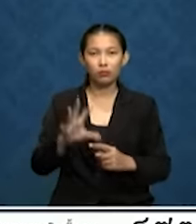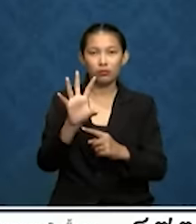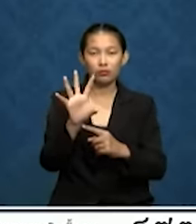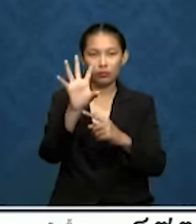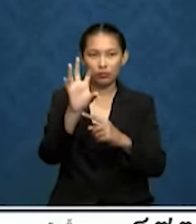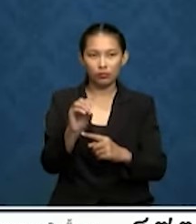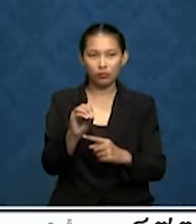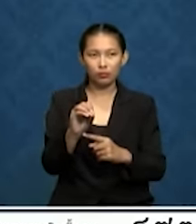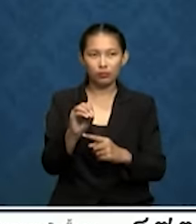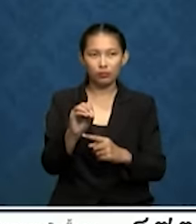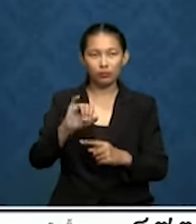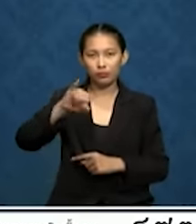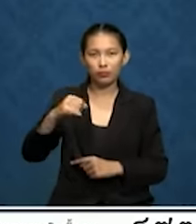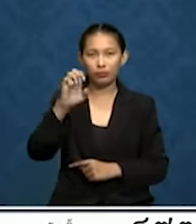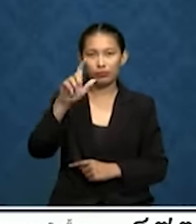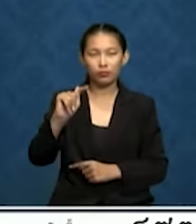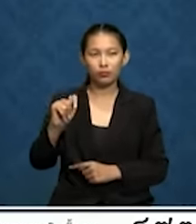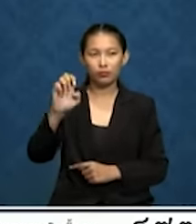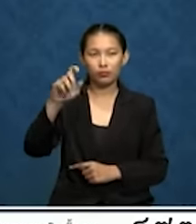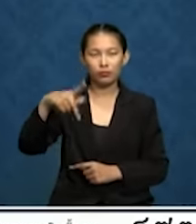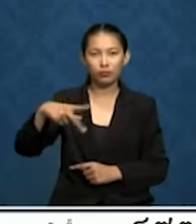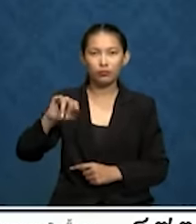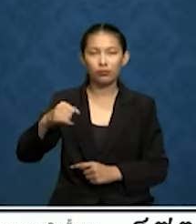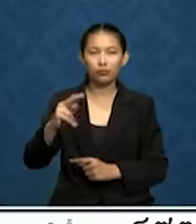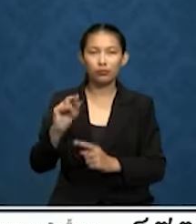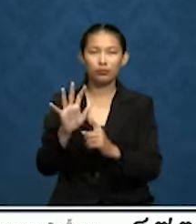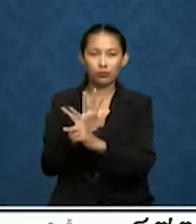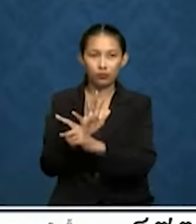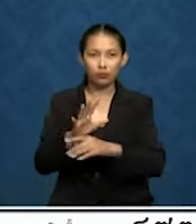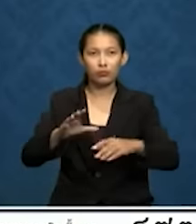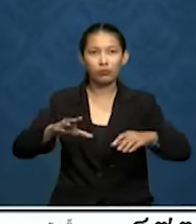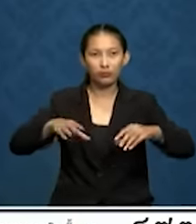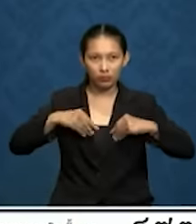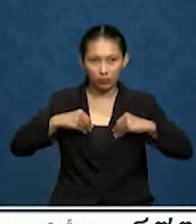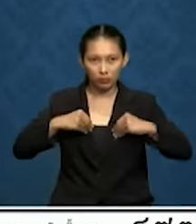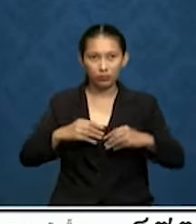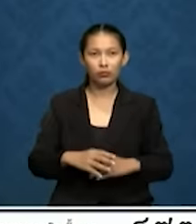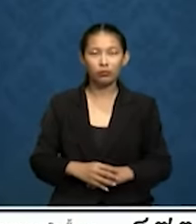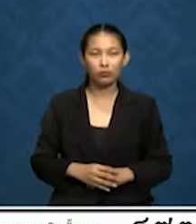50นายจิตติพจน์วิริยะโลด เห็นชอบครับ